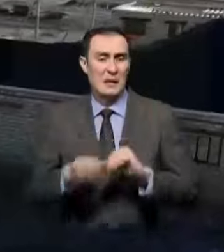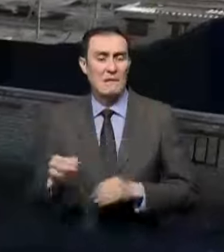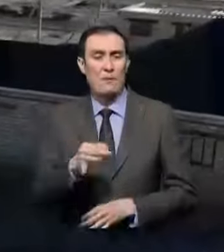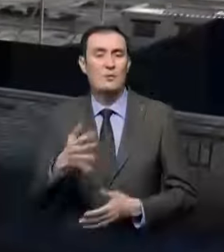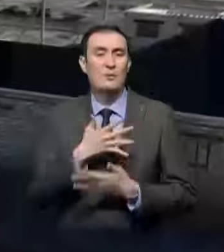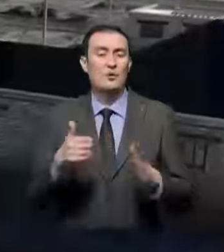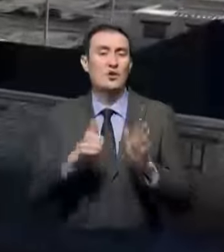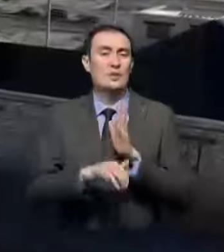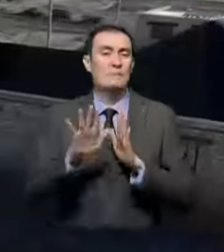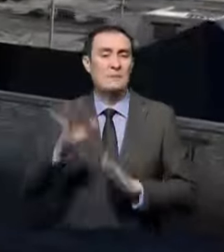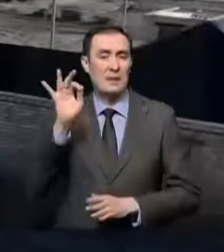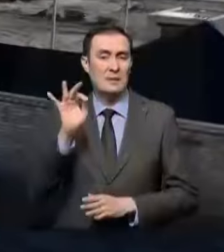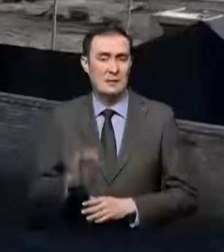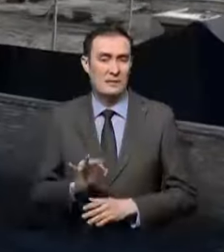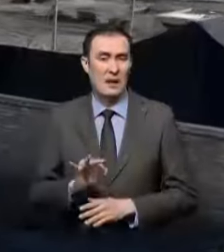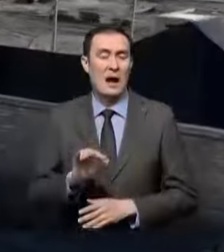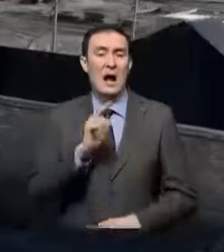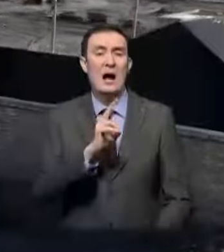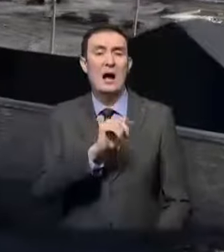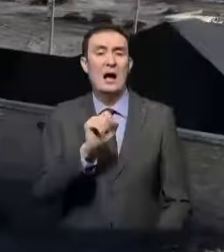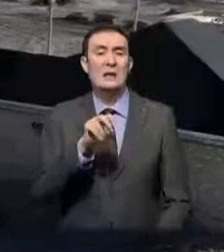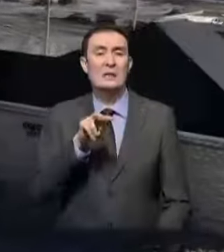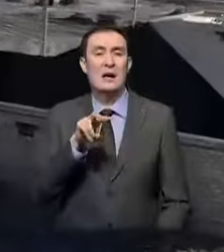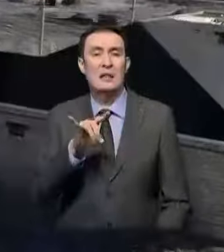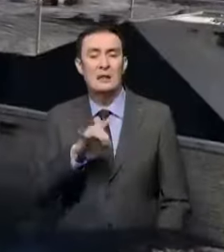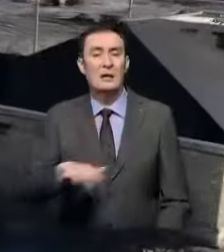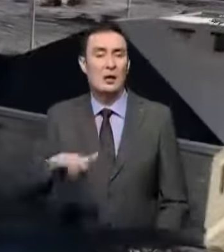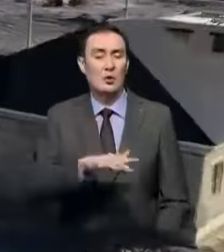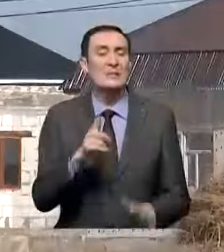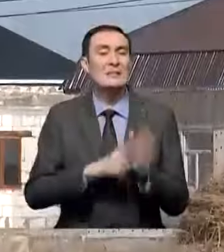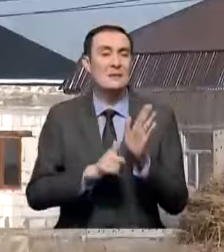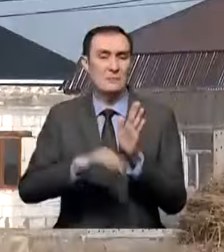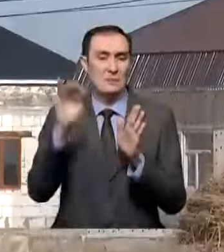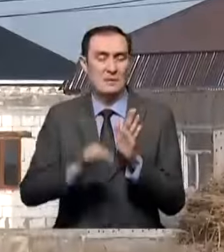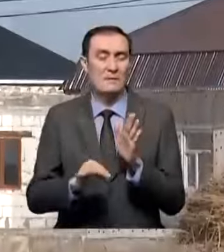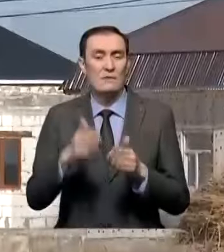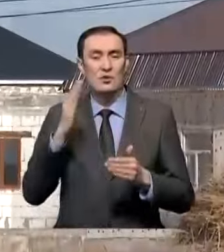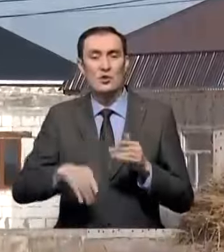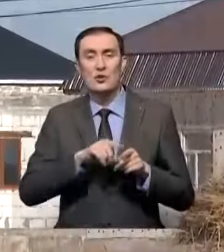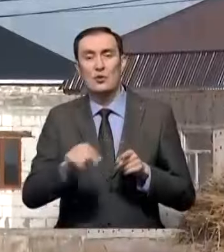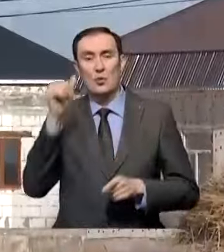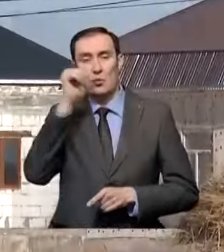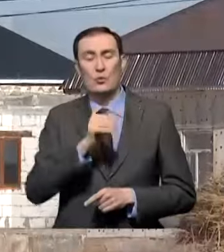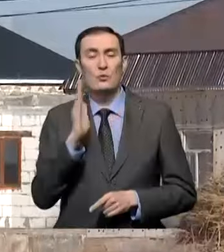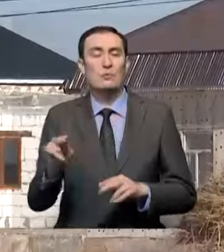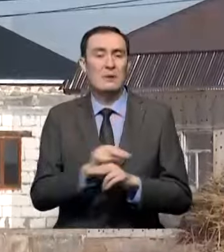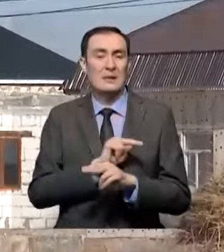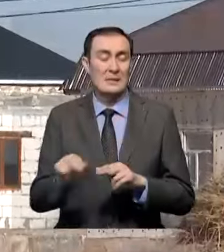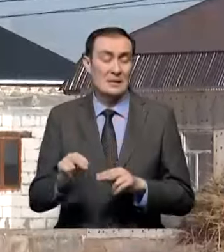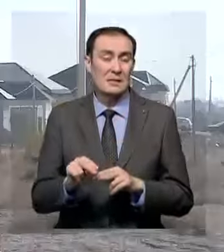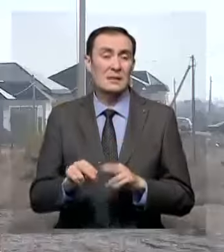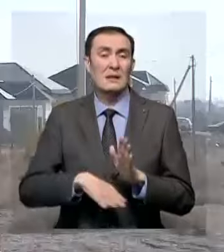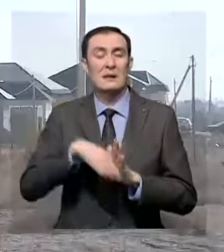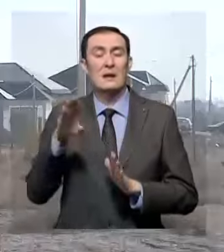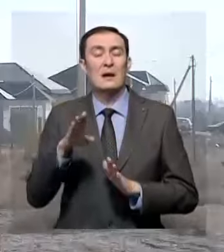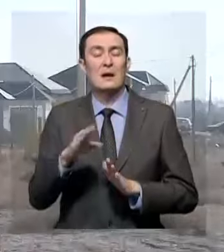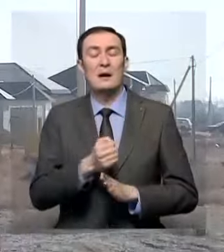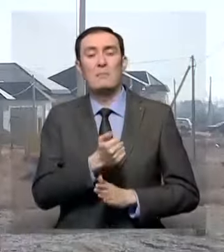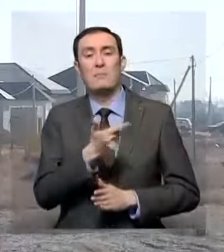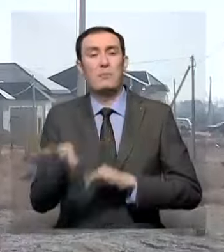региону превышает 65%, а в Кызылординском районе все 70%. До конца года планируется модернизация. Начата реализация